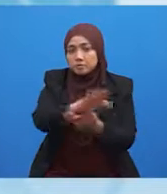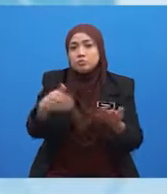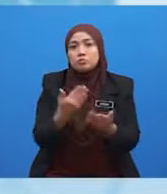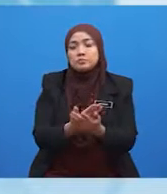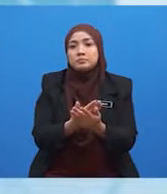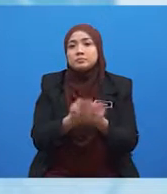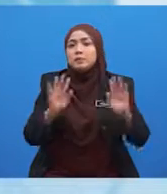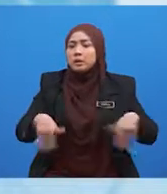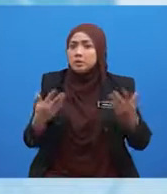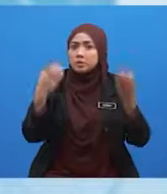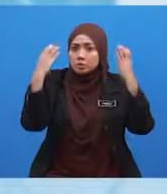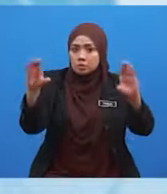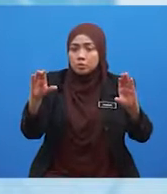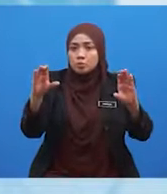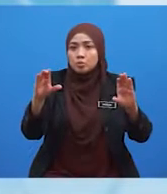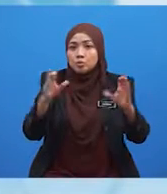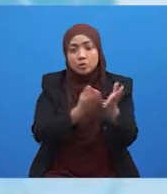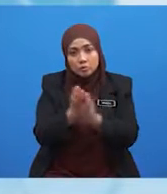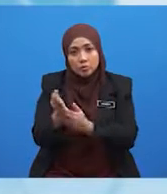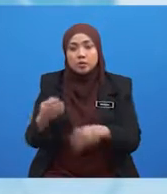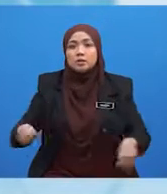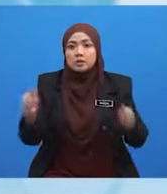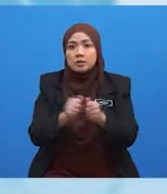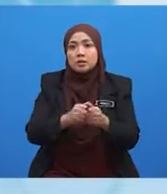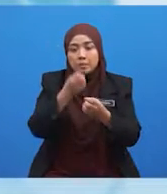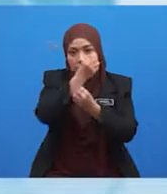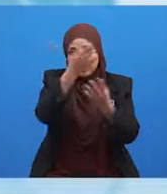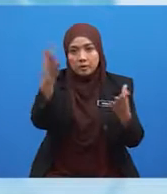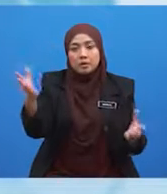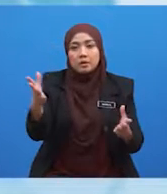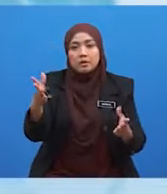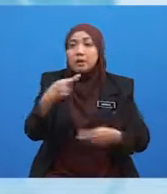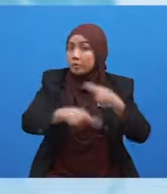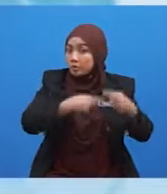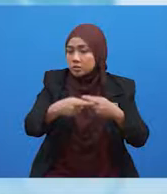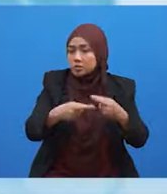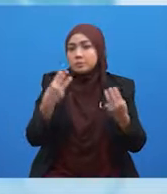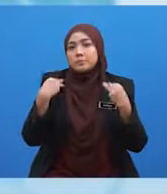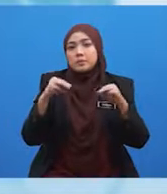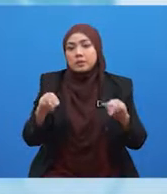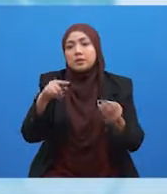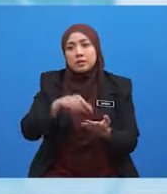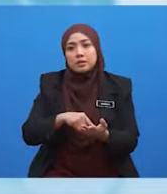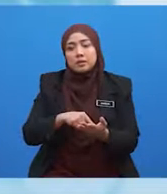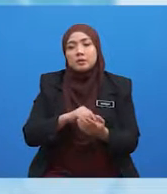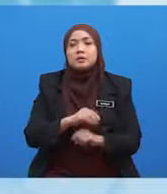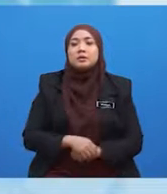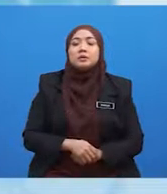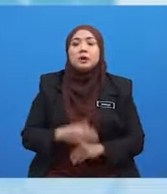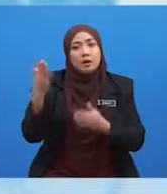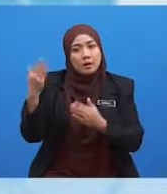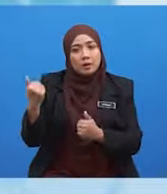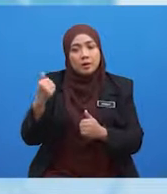Hai bolehkah Cikgu teruskan penerangan tentang proses pemasaran ini cek kuharap Praja pecah dapat